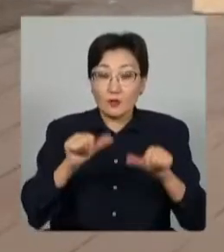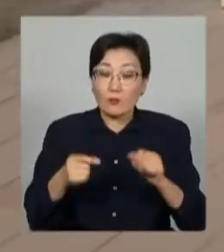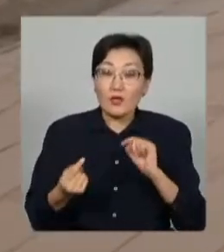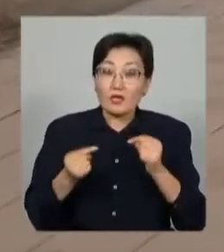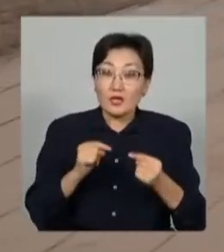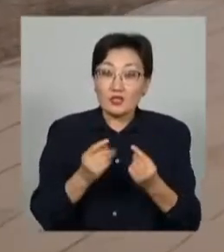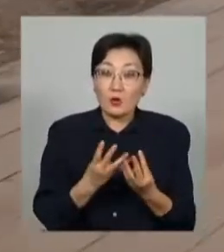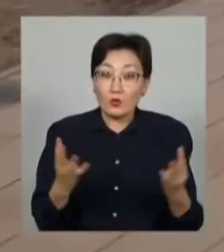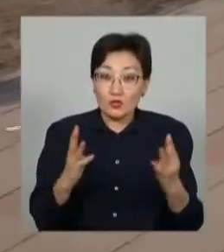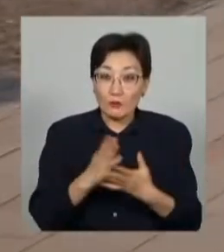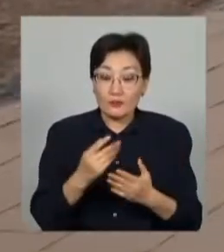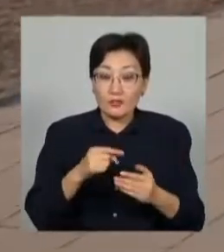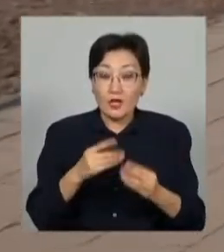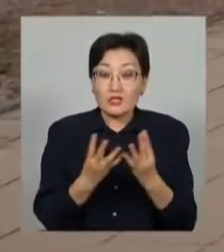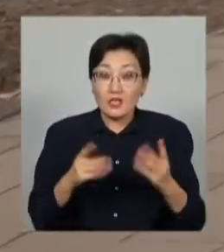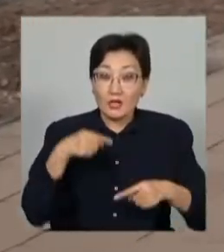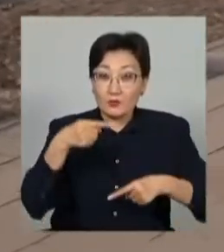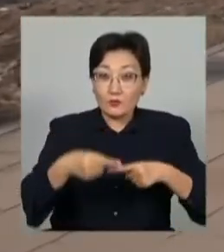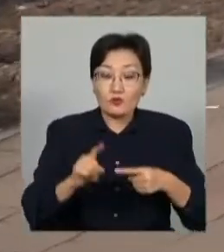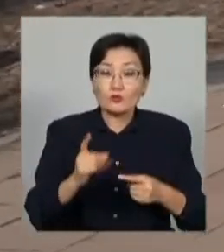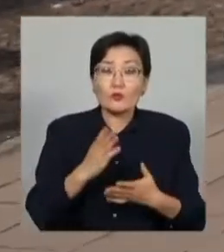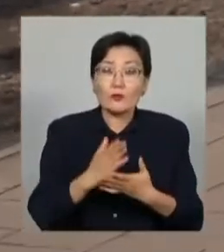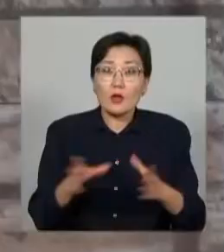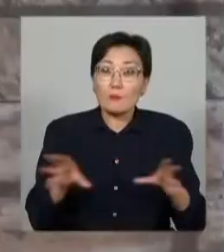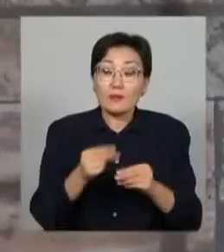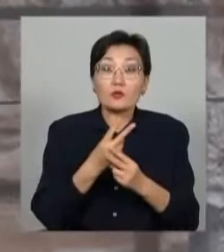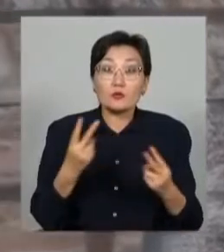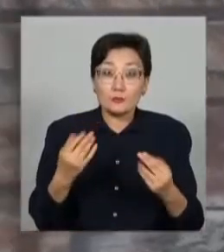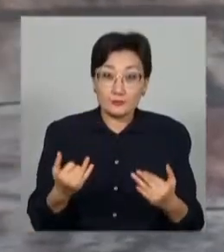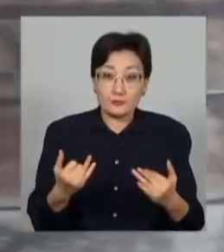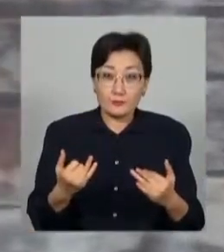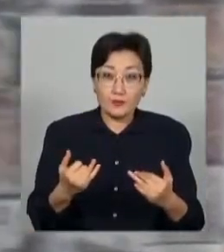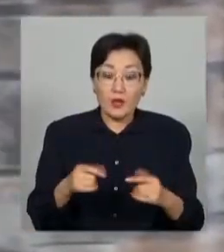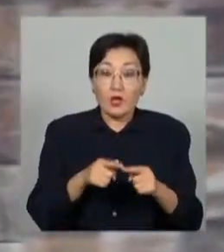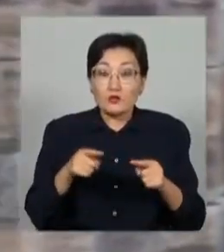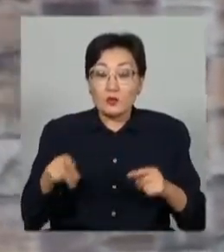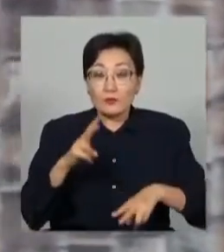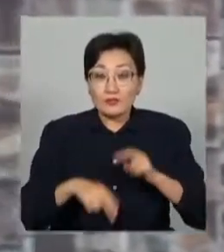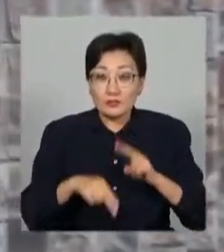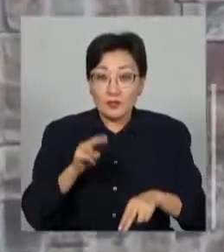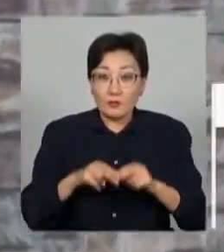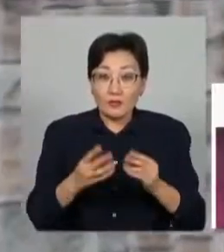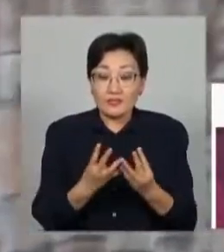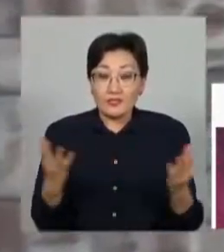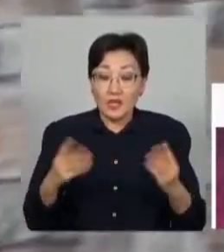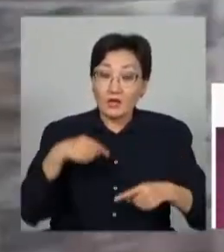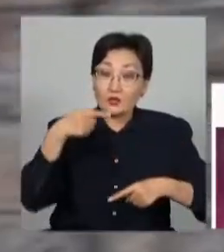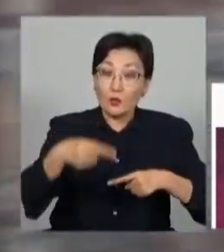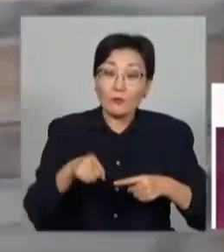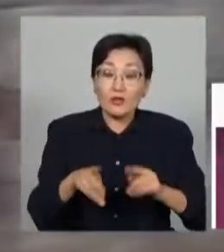бір қоршау бар. Ал ол қоршаудың ар жағында не бар? Бірге көріп қайтсақ. Ұзыннан салынған мұнай бір дарбазаның ар